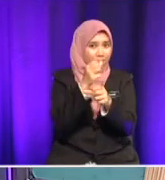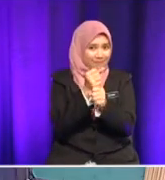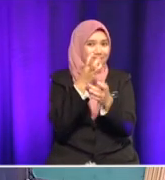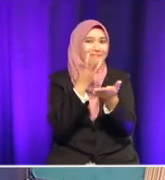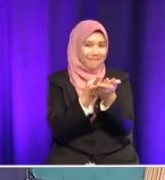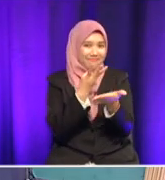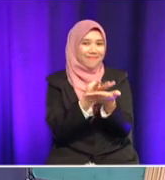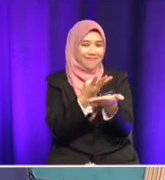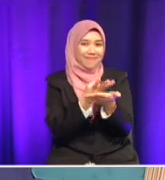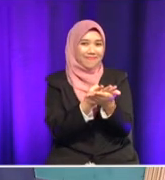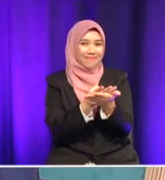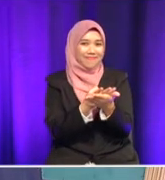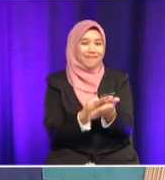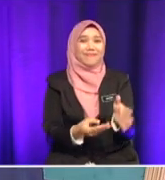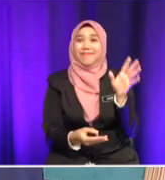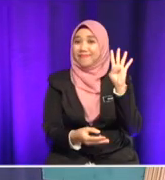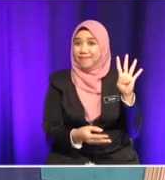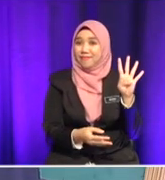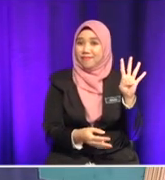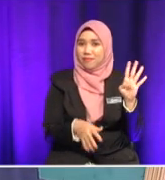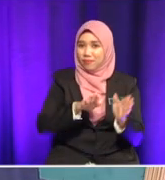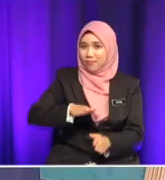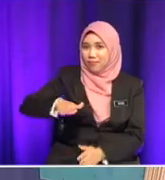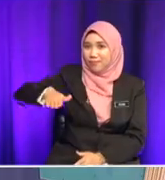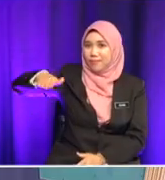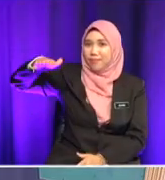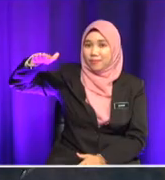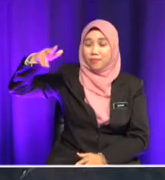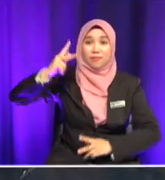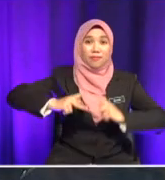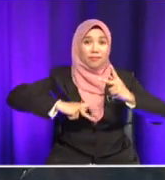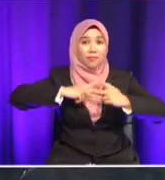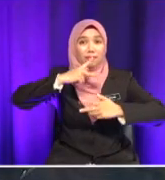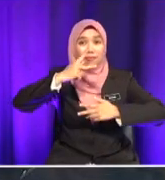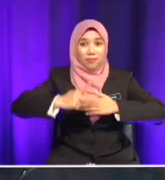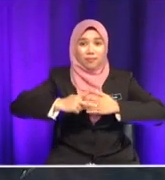ke-4 pembesaran maksudnya proses pertumbuhan